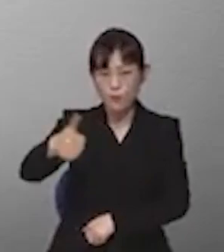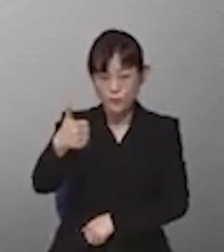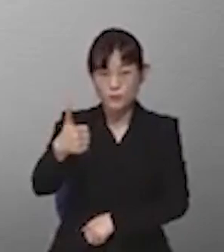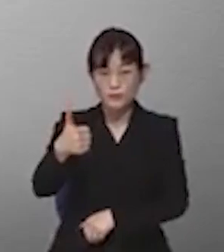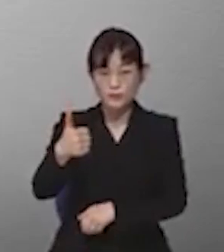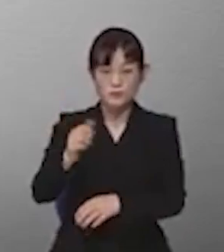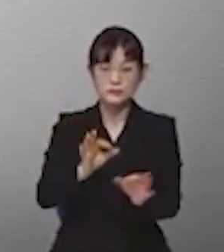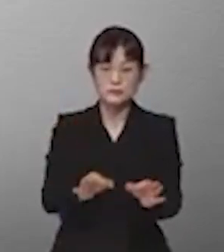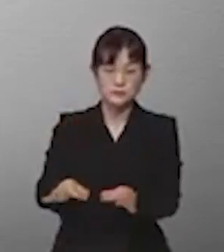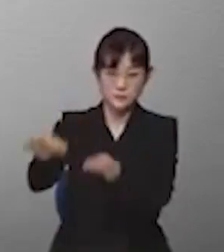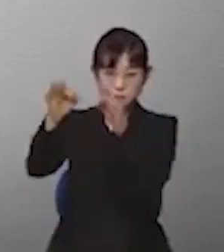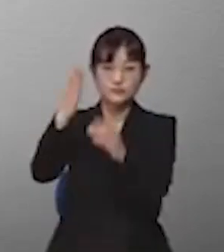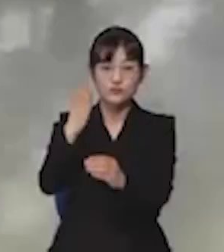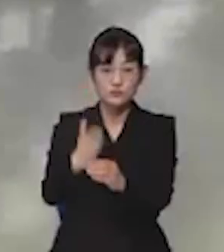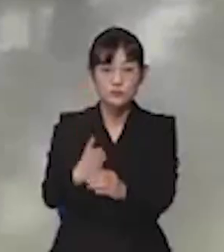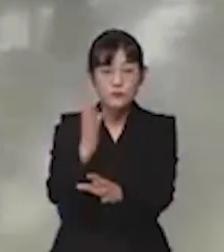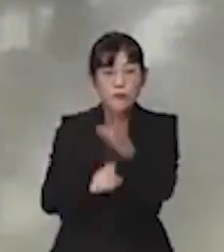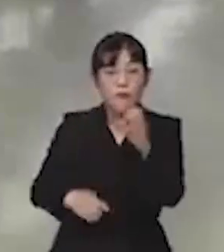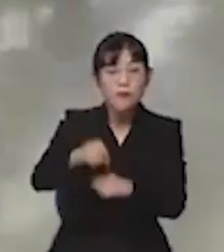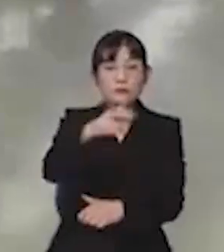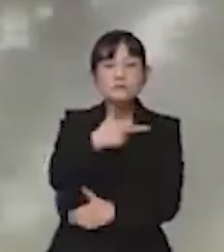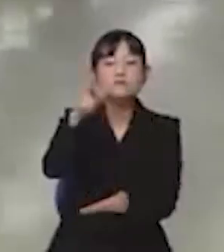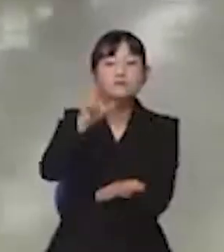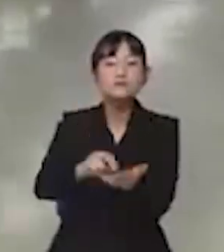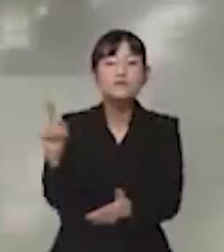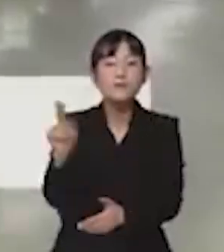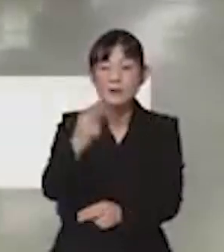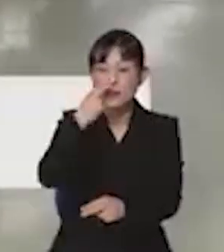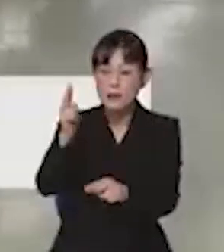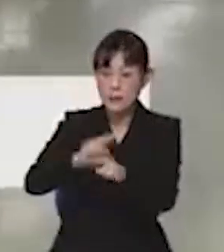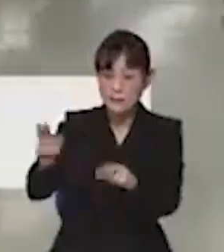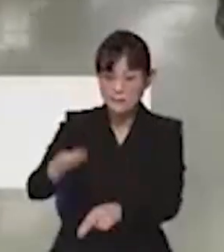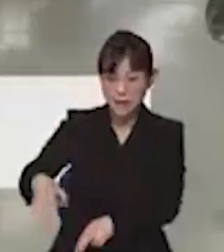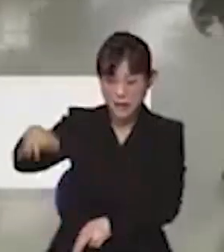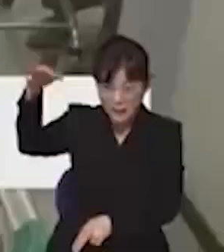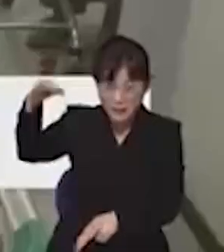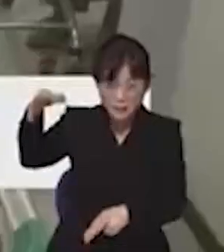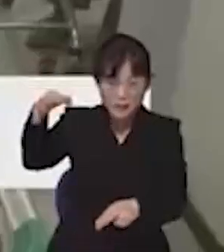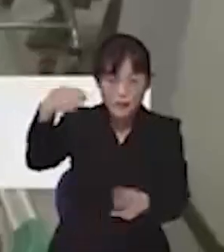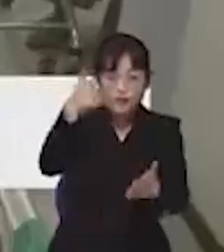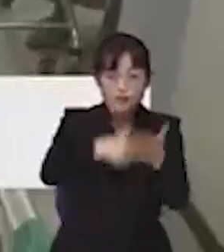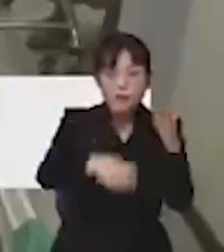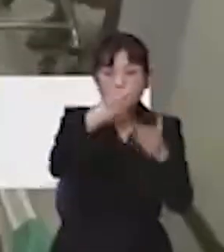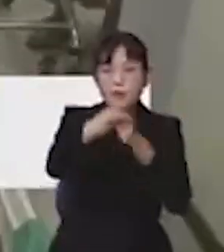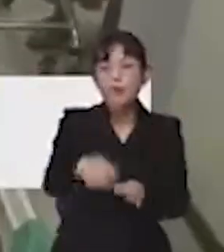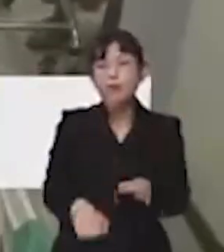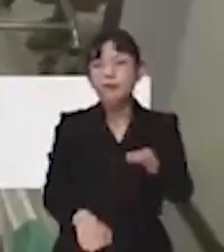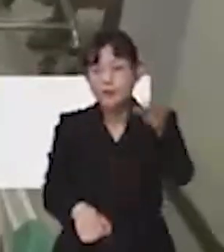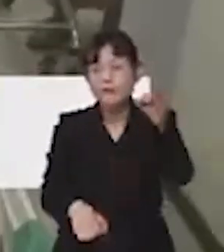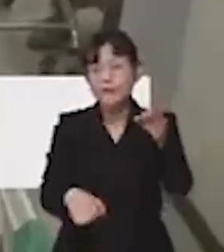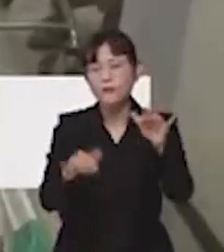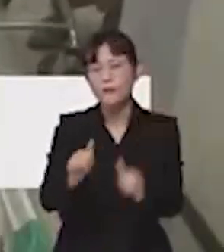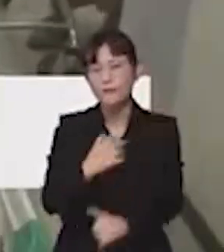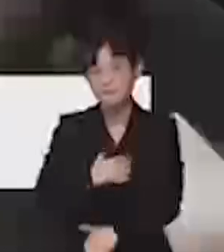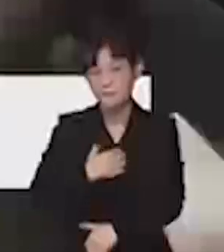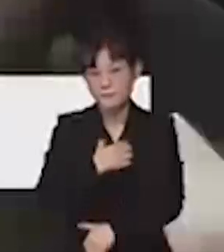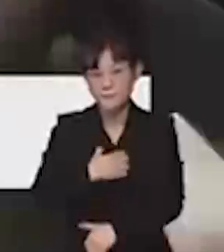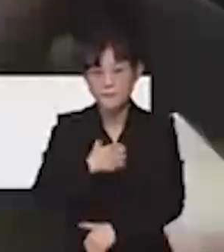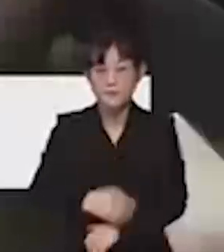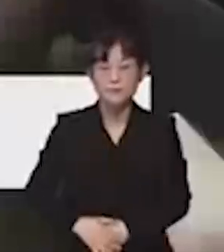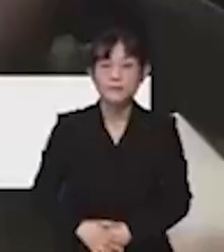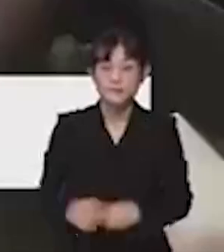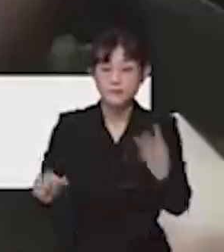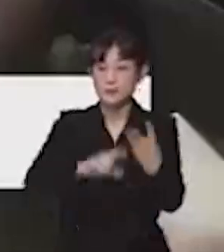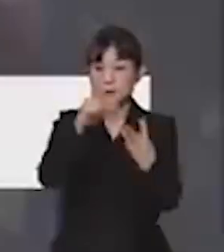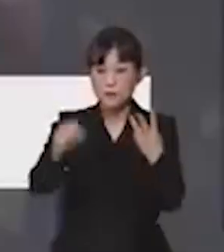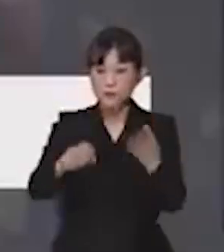나타내고 있습니다 더 큰 문제는 기름값이 물가를 다시 자극할 수 있다는 점입니다 지난달 광주